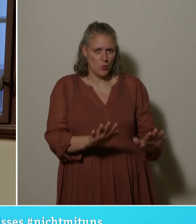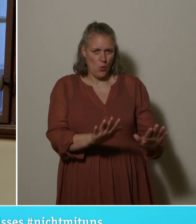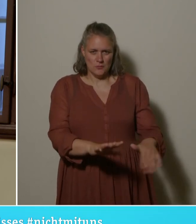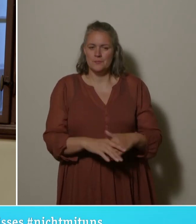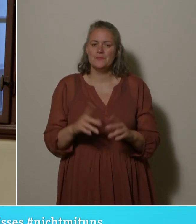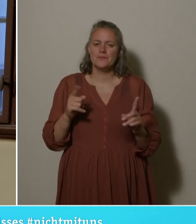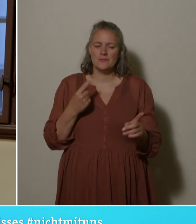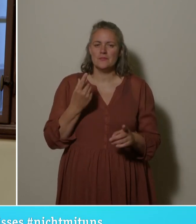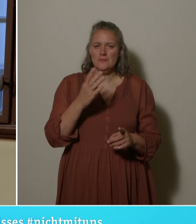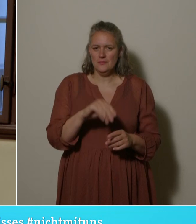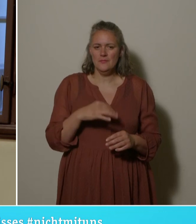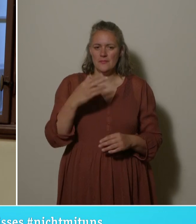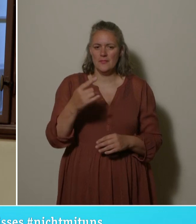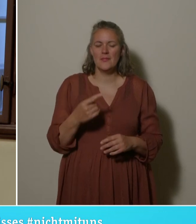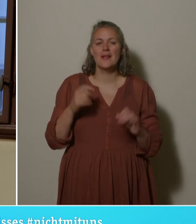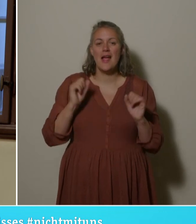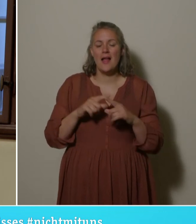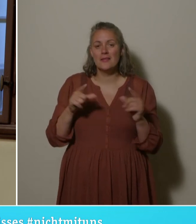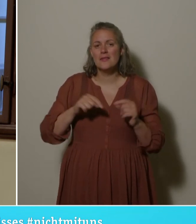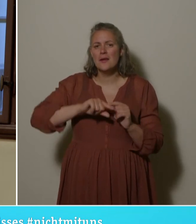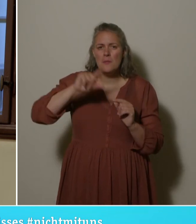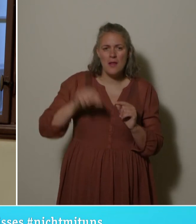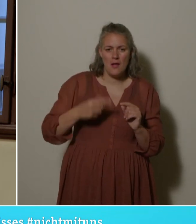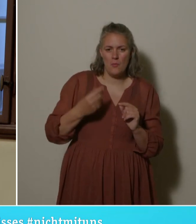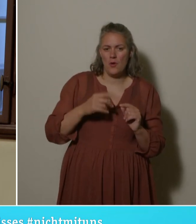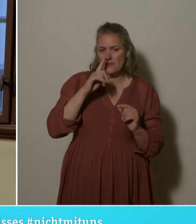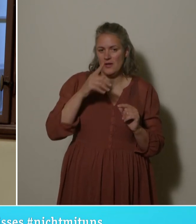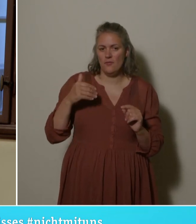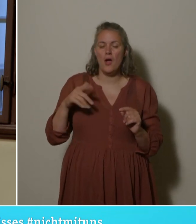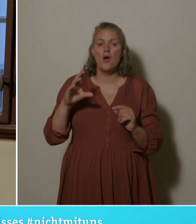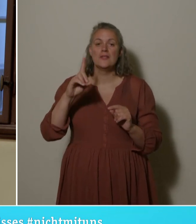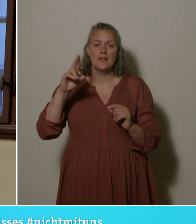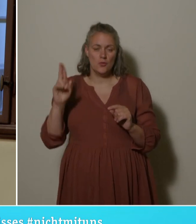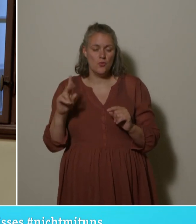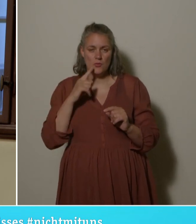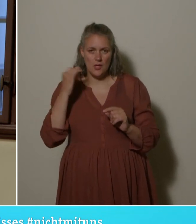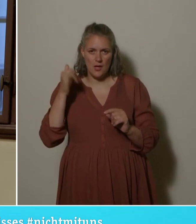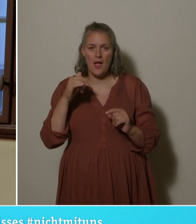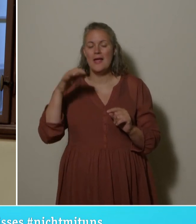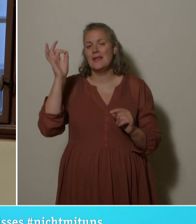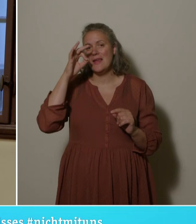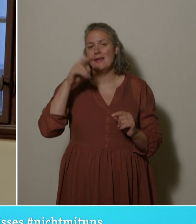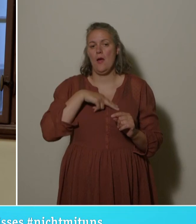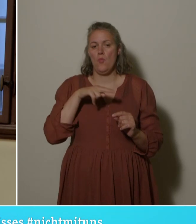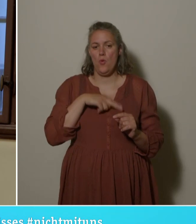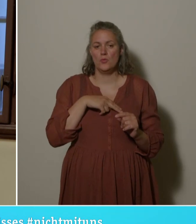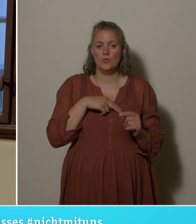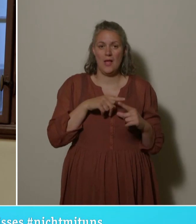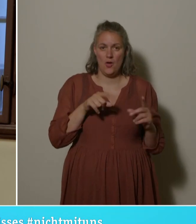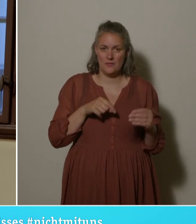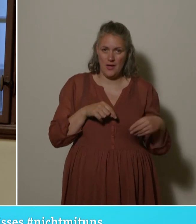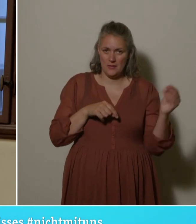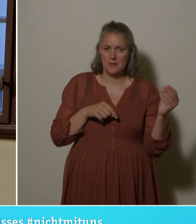Sie kriegen es auch sogar günstiger als vorher, wenn wir, und da wird die CDU auch zustimmen, den Jena-Bonus ausweiten auf